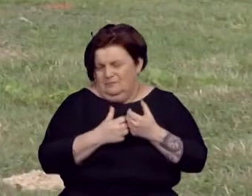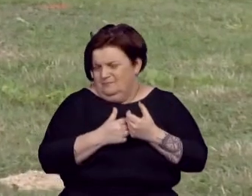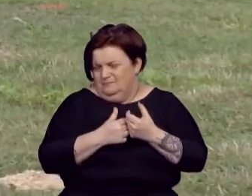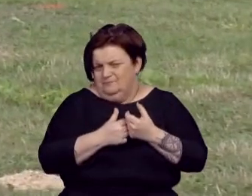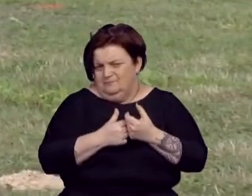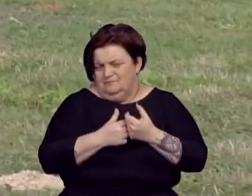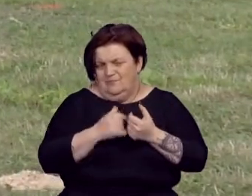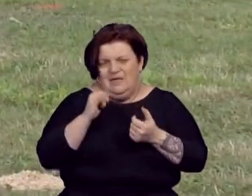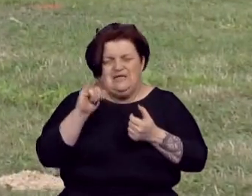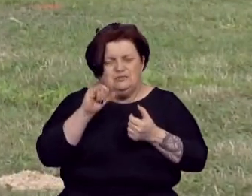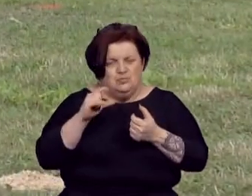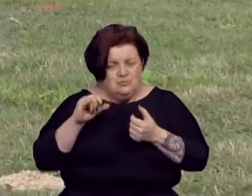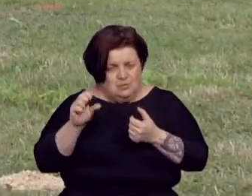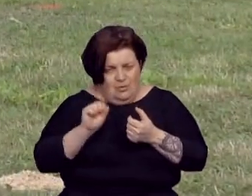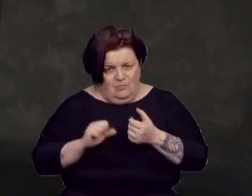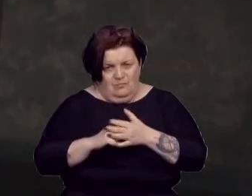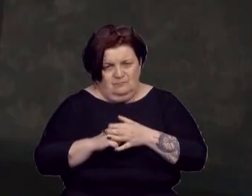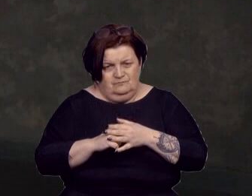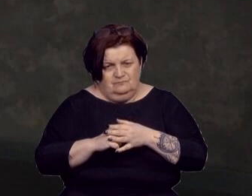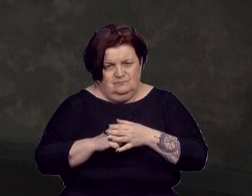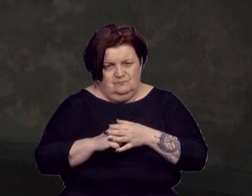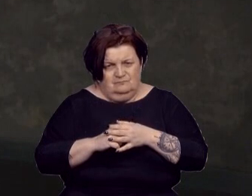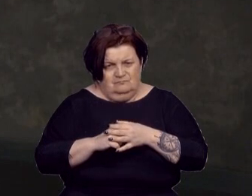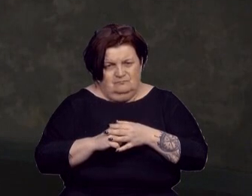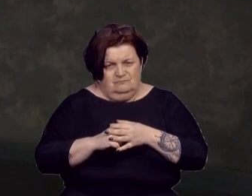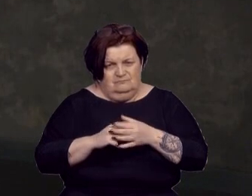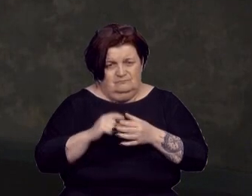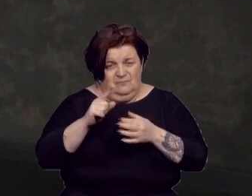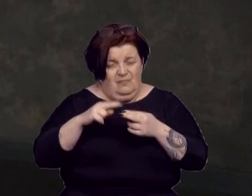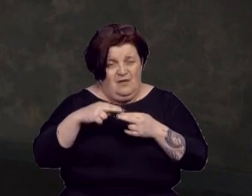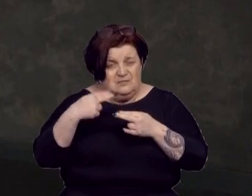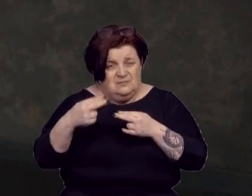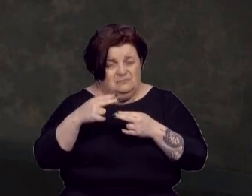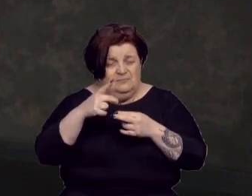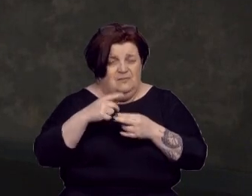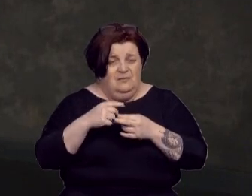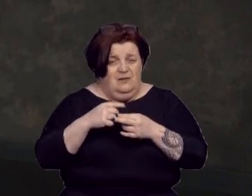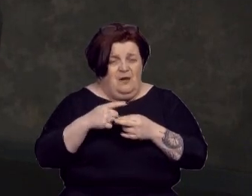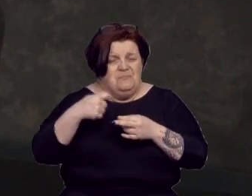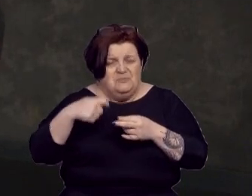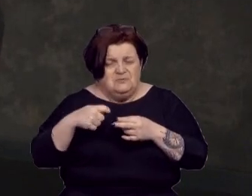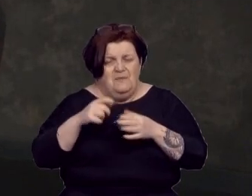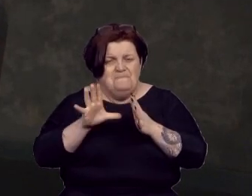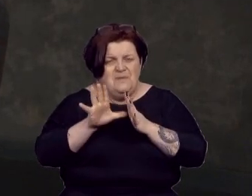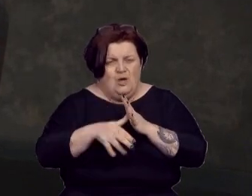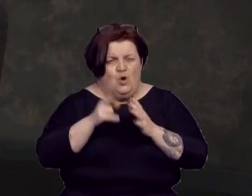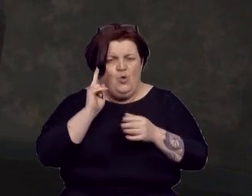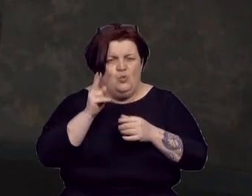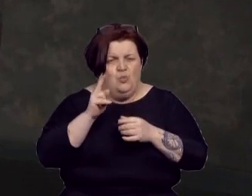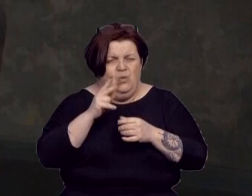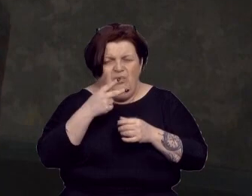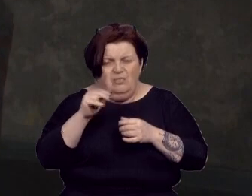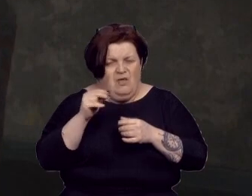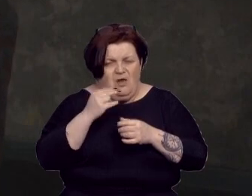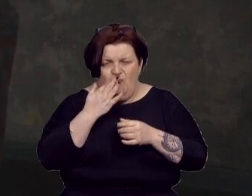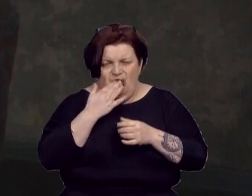stowarzyszeniom, instytucjom, władzom, kolejnym władzom miejskim, które nigdy nie mówiły